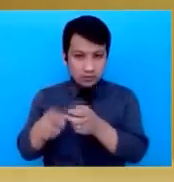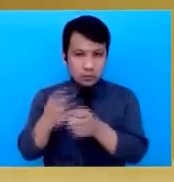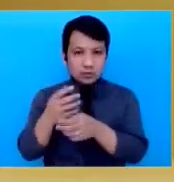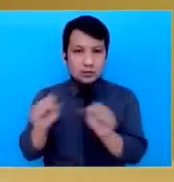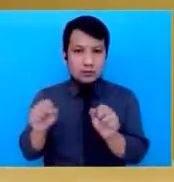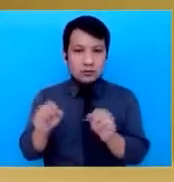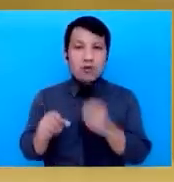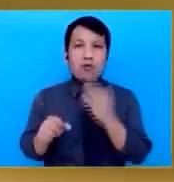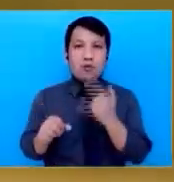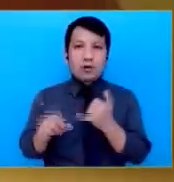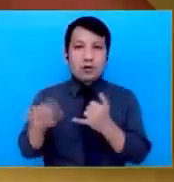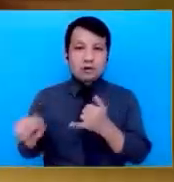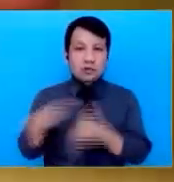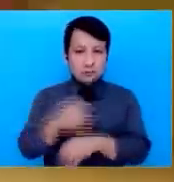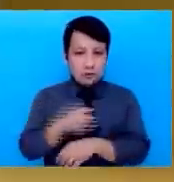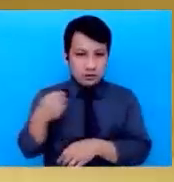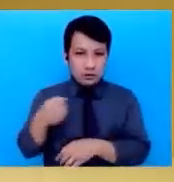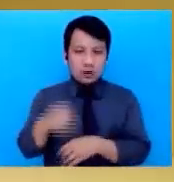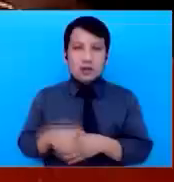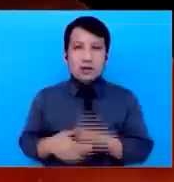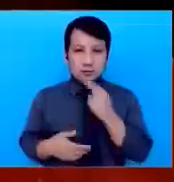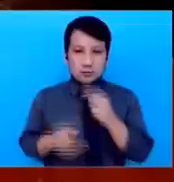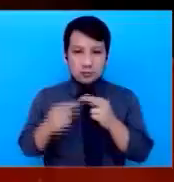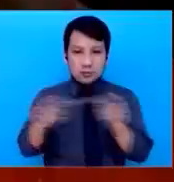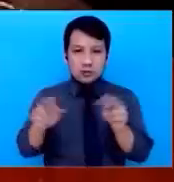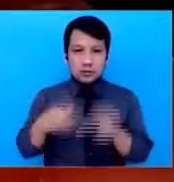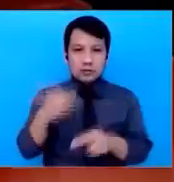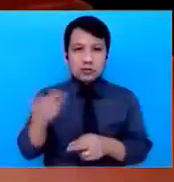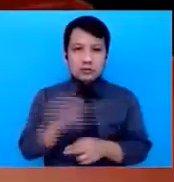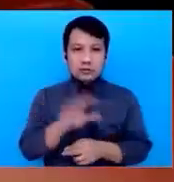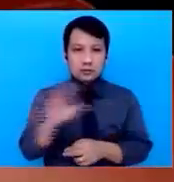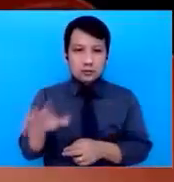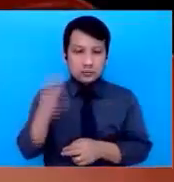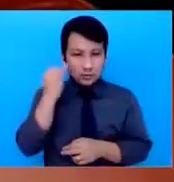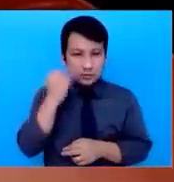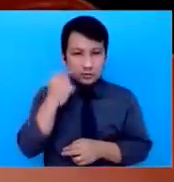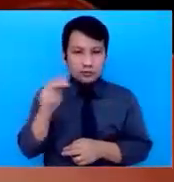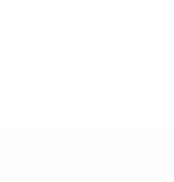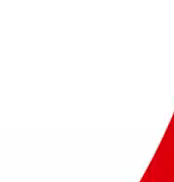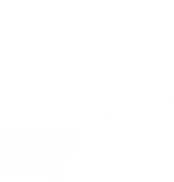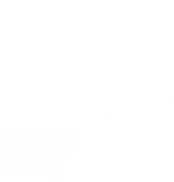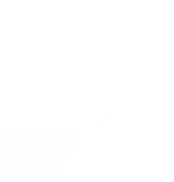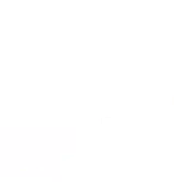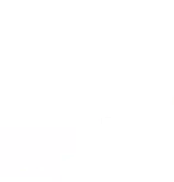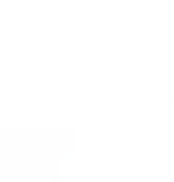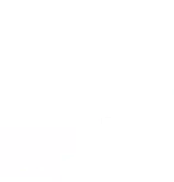laban sa hackers. Nagbabalita mula sa Frontline, Gerard De La Peña, News 5.